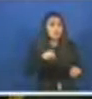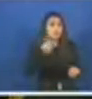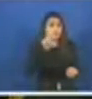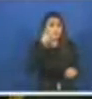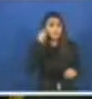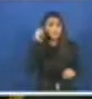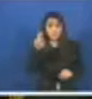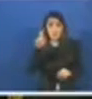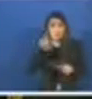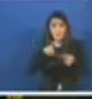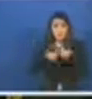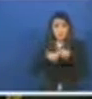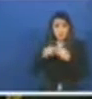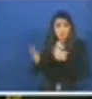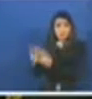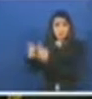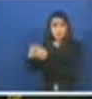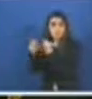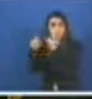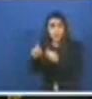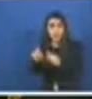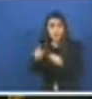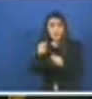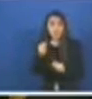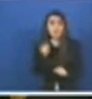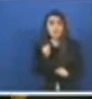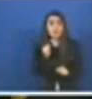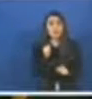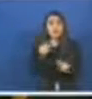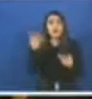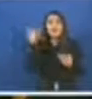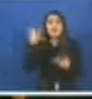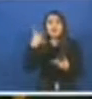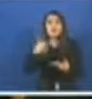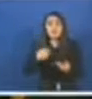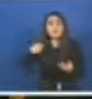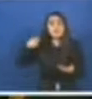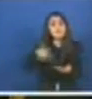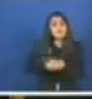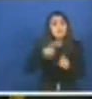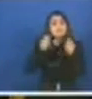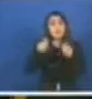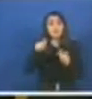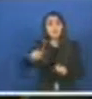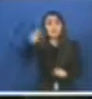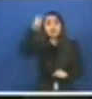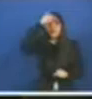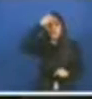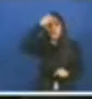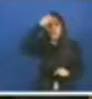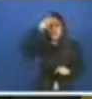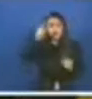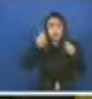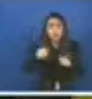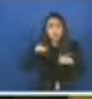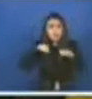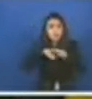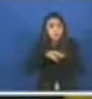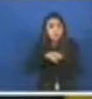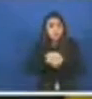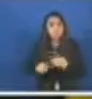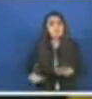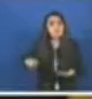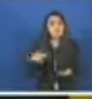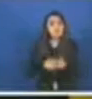önce PKK'ya desteğinin ve şehitlerimizin hesabını vermeli, Türkiye'ye kurduğu tuzakların